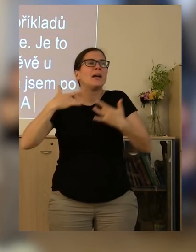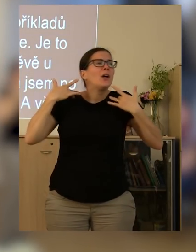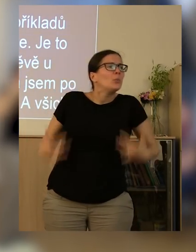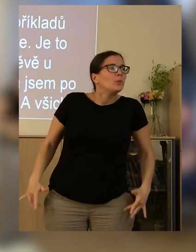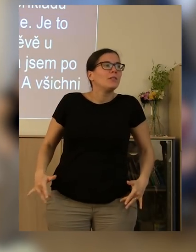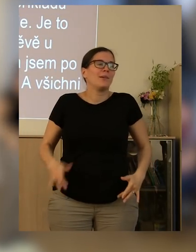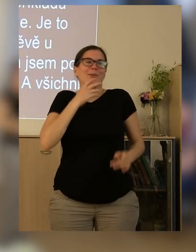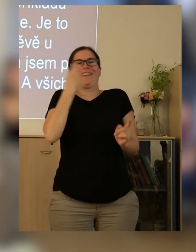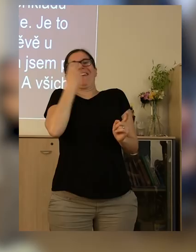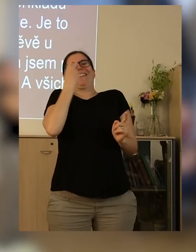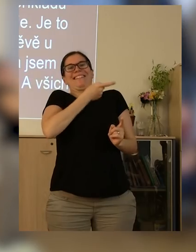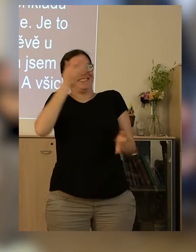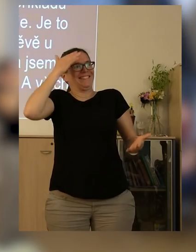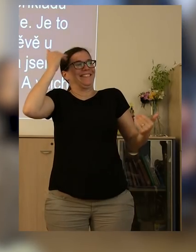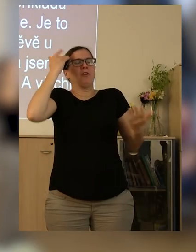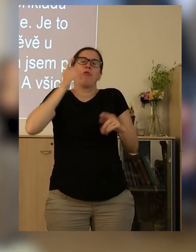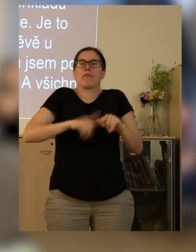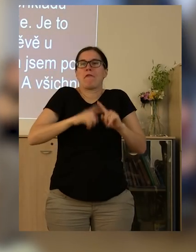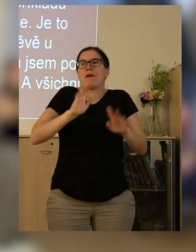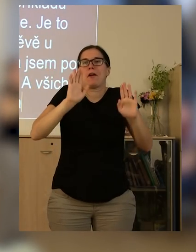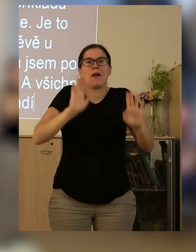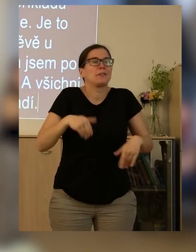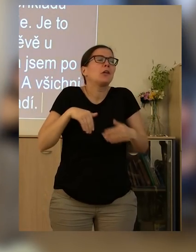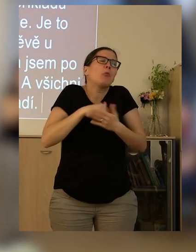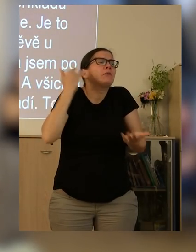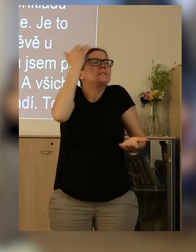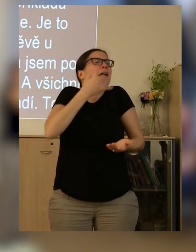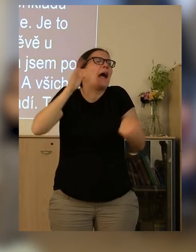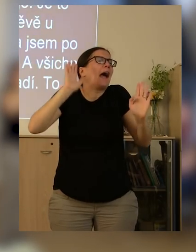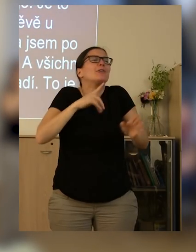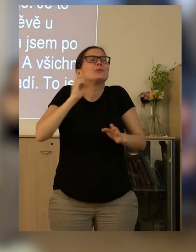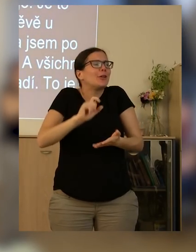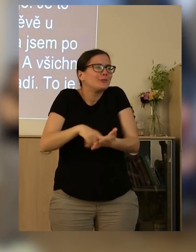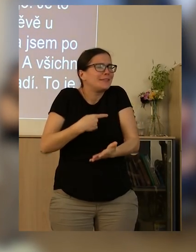ha, to nevadí. To je jenom sen.